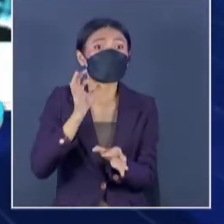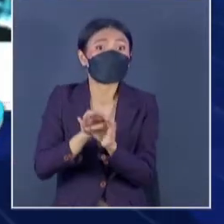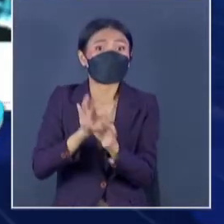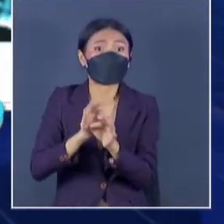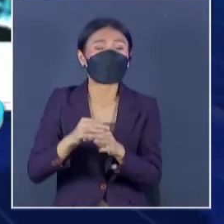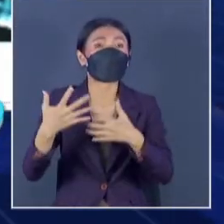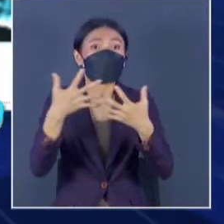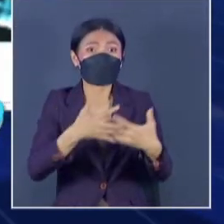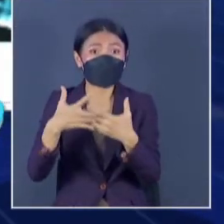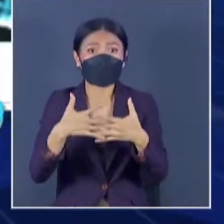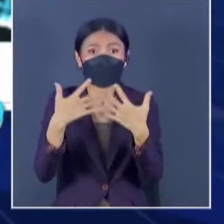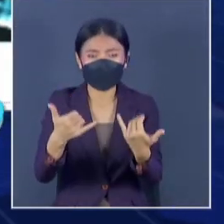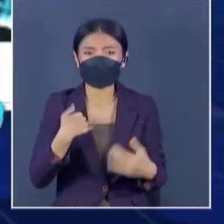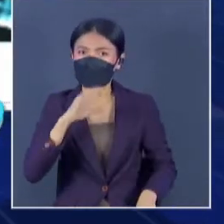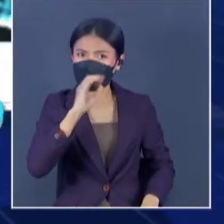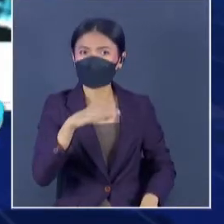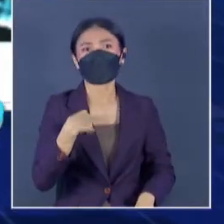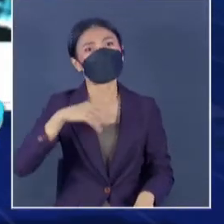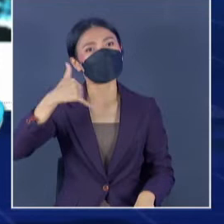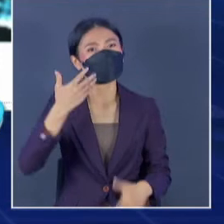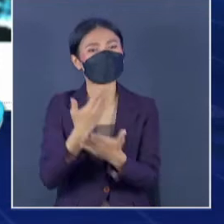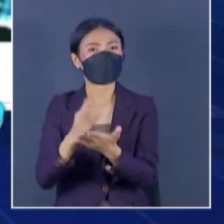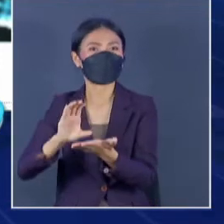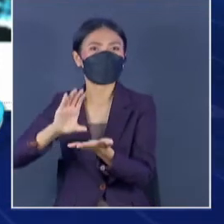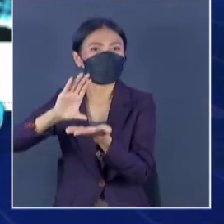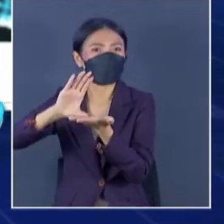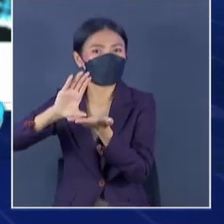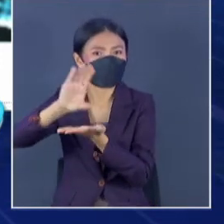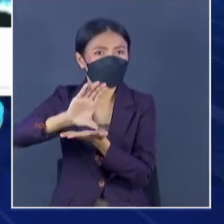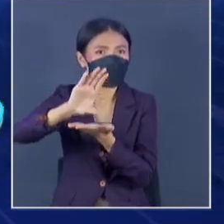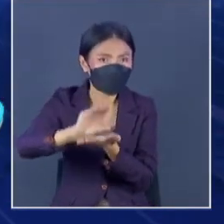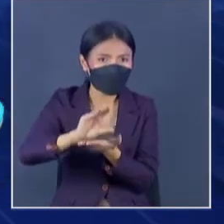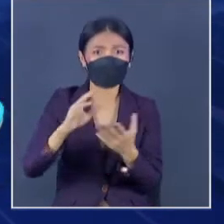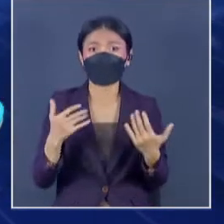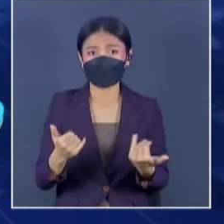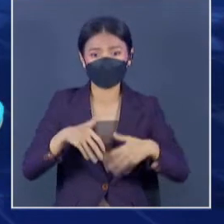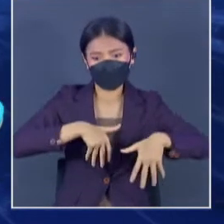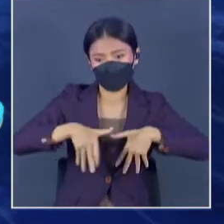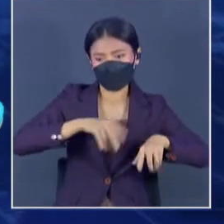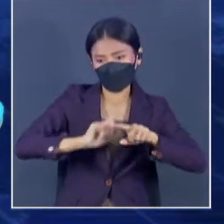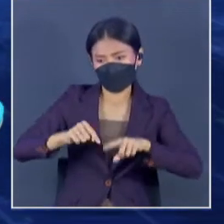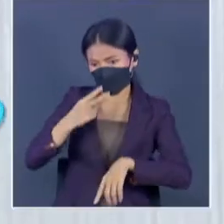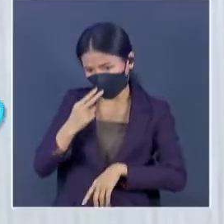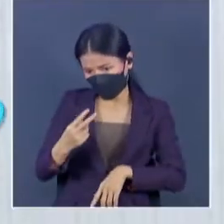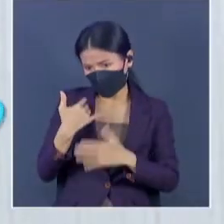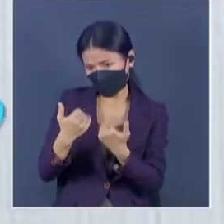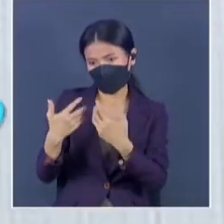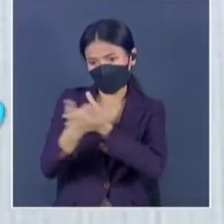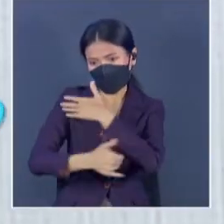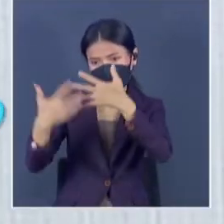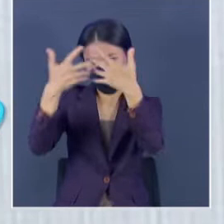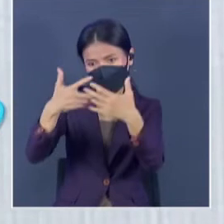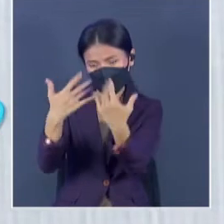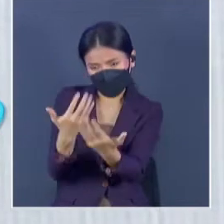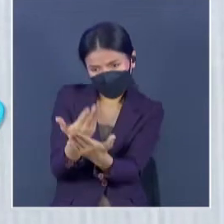ญาณว่าอาจจะมีการปรับลดขนาดงบดุลขณะที่นักลงทุนต่างก็จับตารายงานตัวเลขเงินเฟ้อของสหรัฐนะคะ